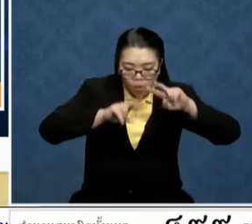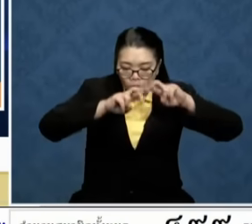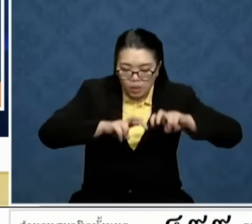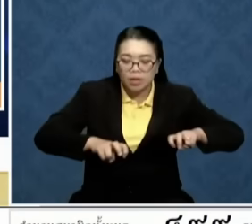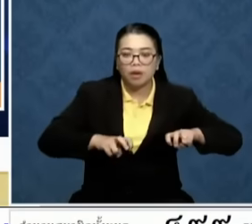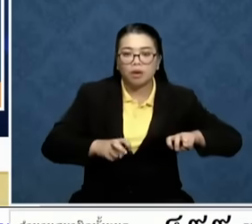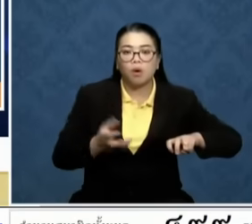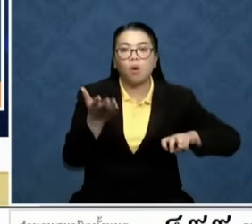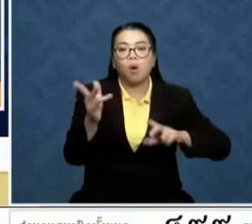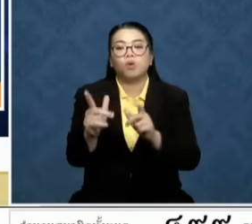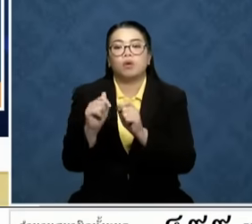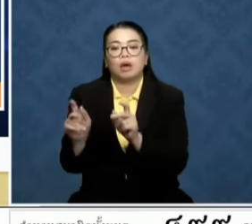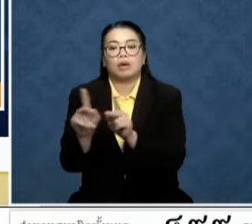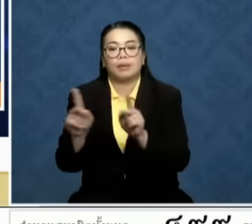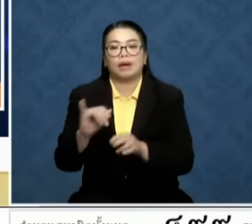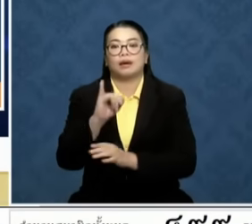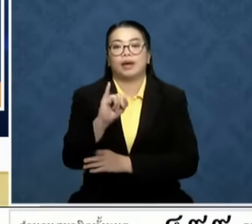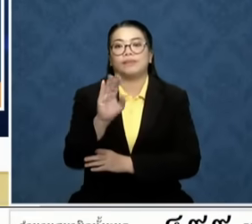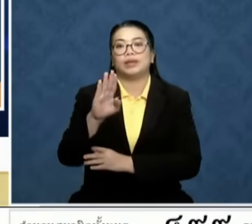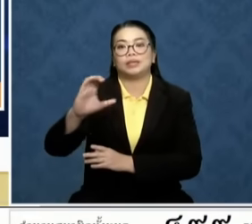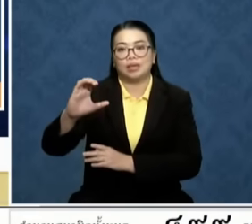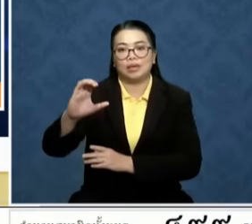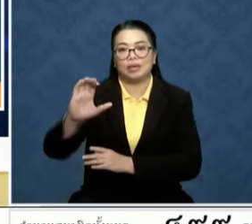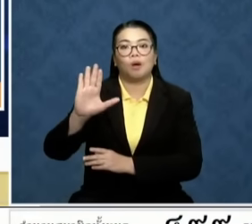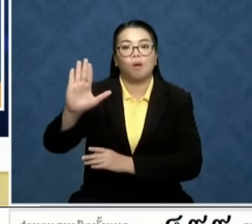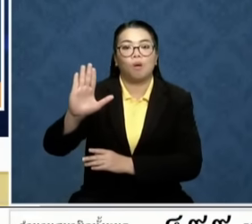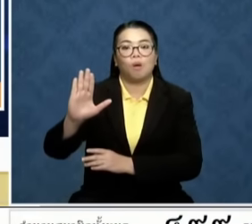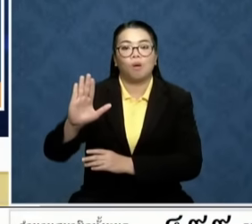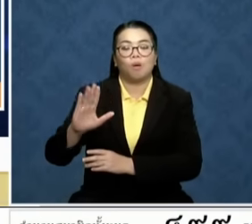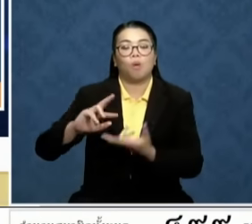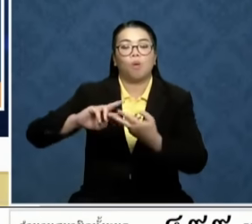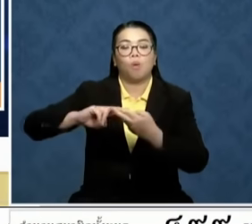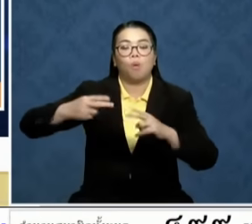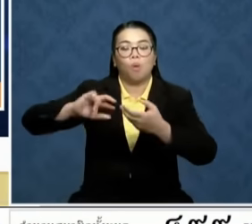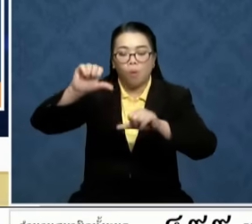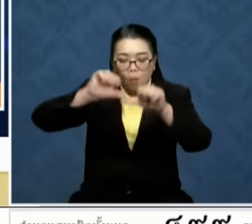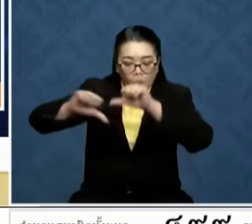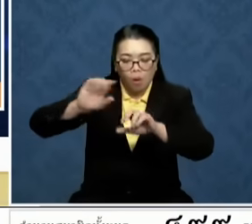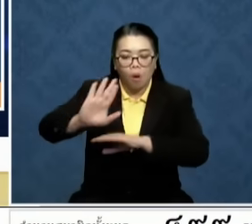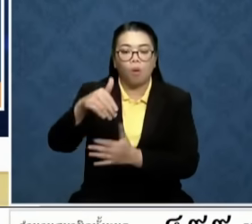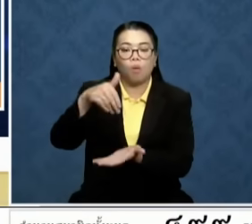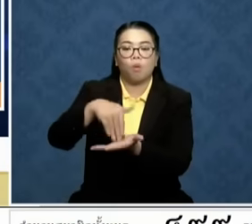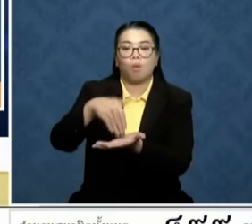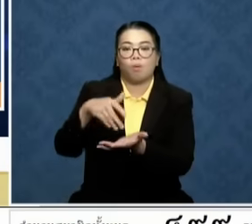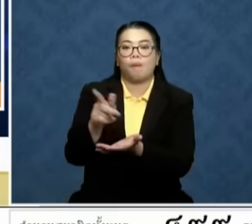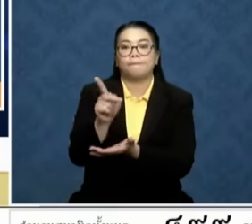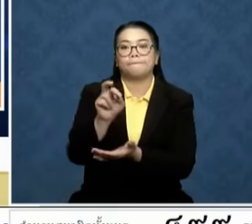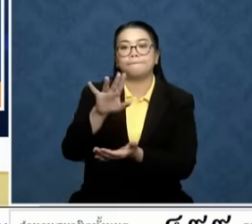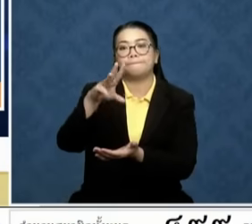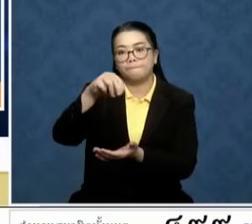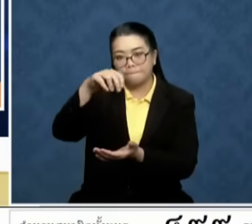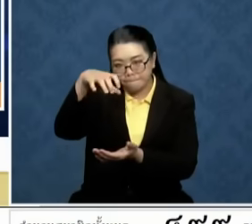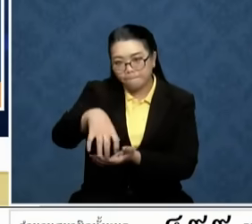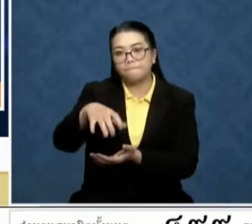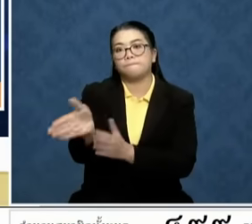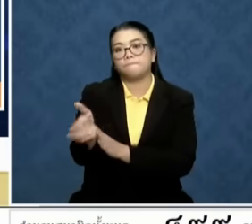จากคณะกรรมการ ibcคือคณะกรรมการความหลากหลายทางชีวภาพของกรมประมงครับซึ่งเป็นไปตามกฎหมายครับมาตรา